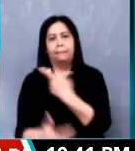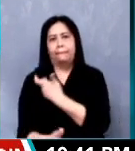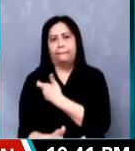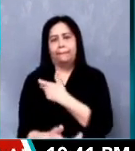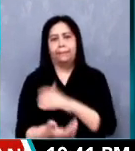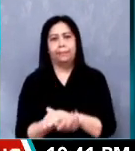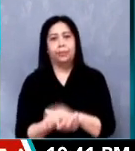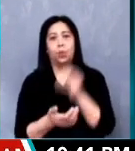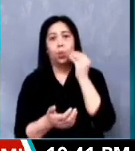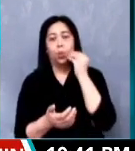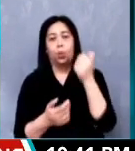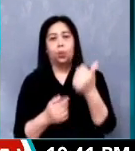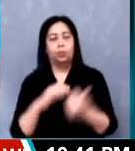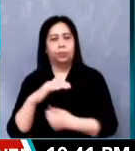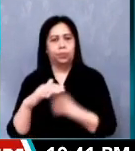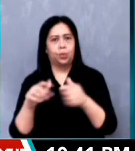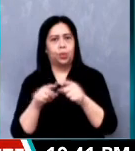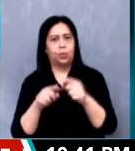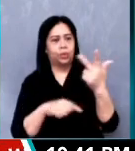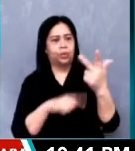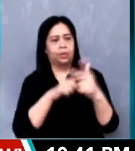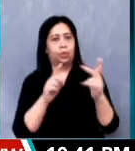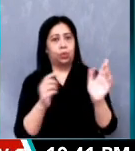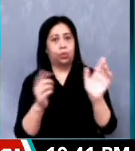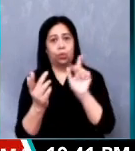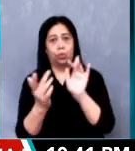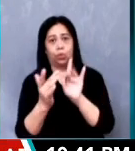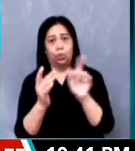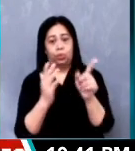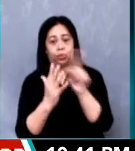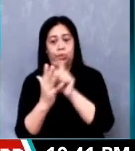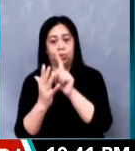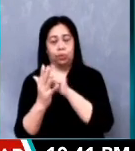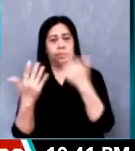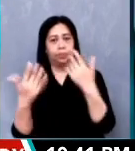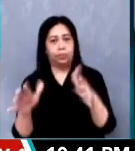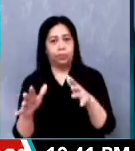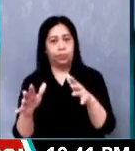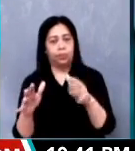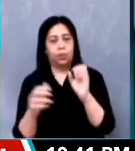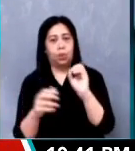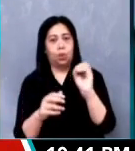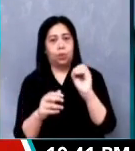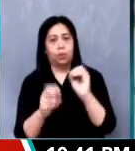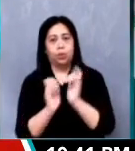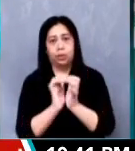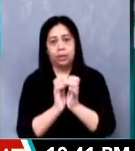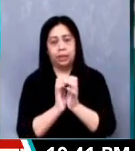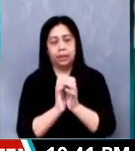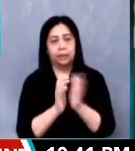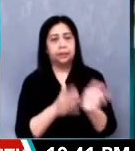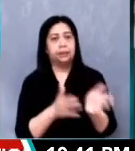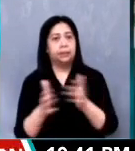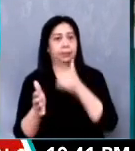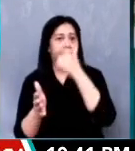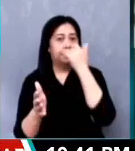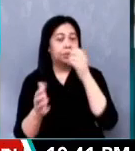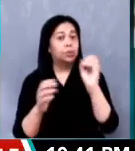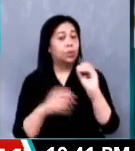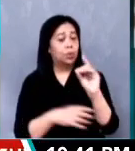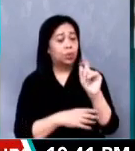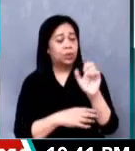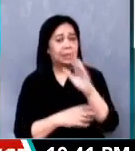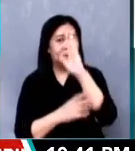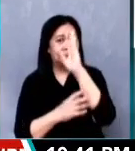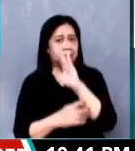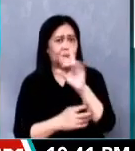na rin daw ang tatlong close contacts ng bagong Omicron break o Omicron case. Samantala, dahil sa bagyong Odette, nasira ang 100 vials